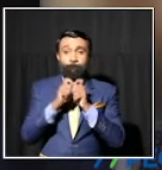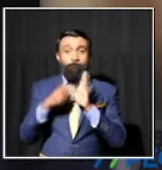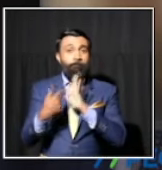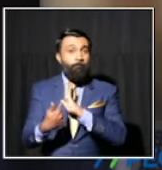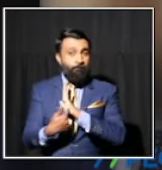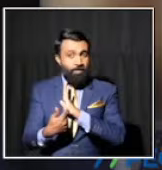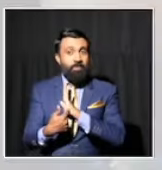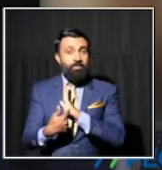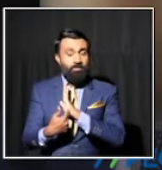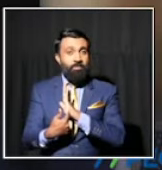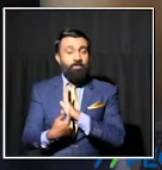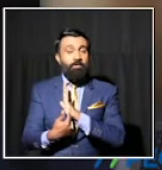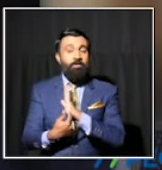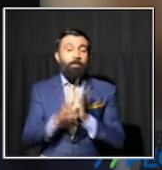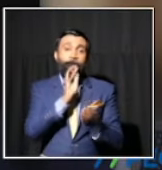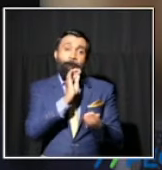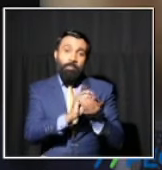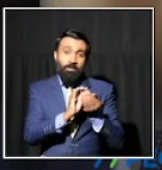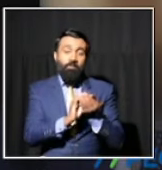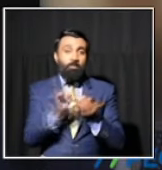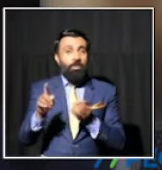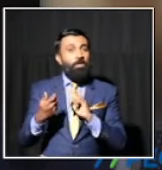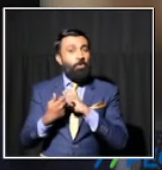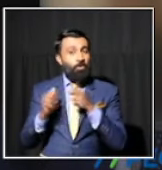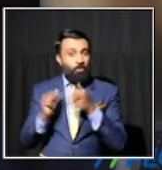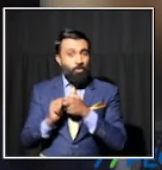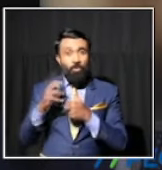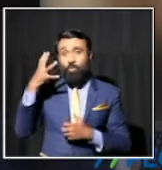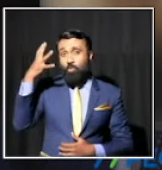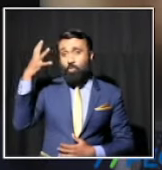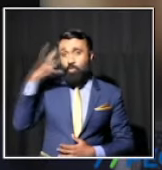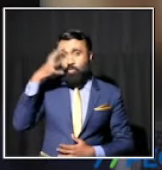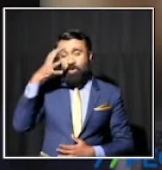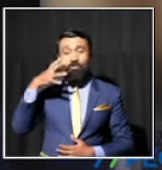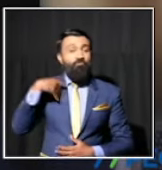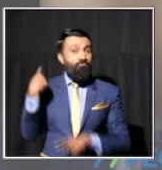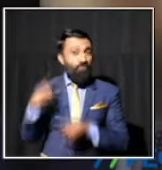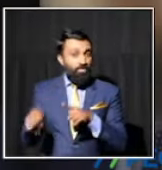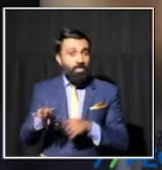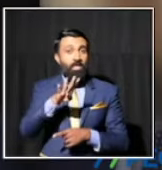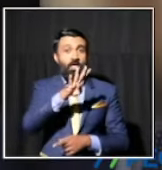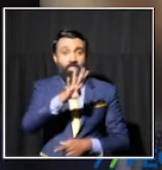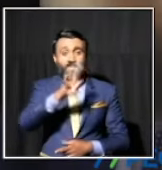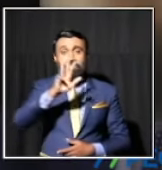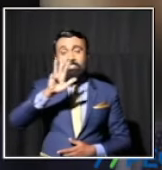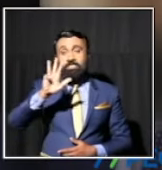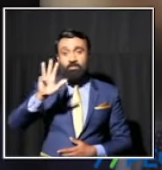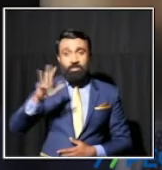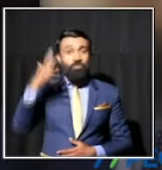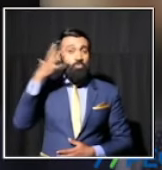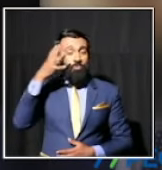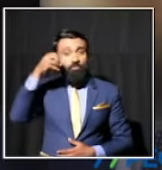එක බවට පරිවර්තනය වෙනවා. එතුමා පටලවගෙන තියනවා මේක මේ සූර්ය පැනල පමනයි මේ රුපියල් 49 වෙන්නේ කියලා. සූර්ය පැනල වලින් විදුලිය